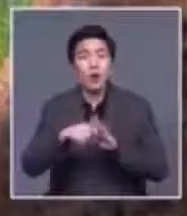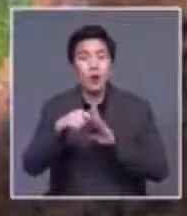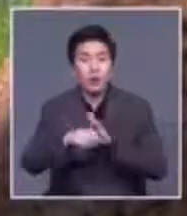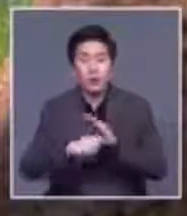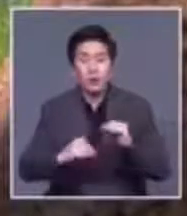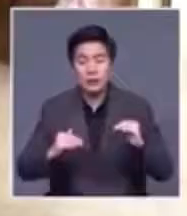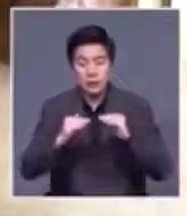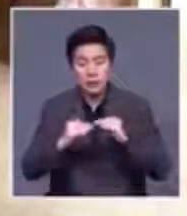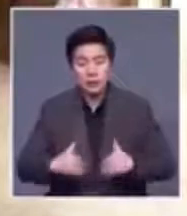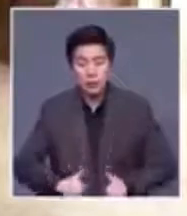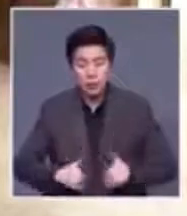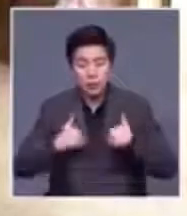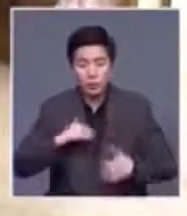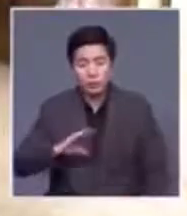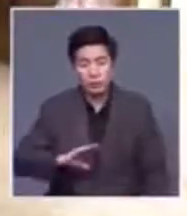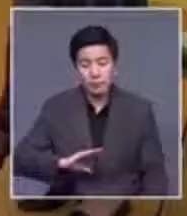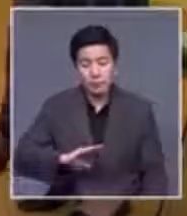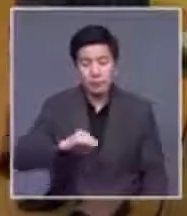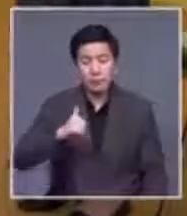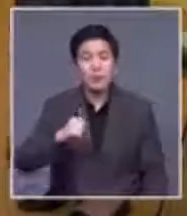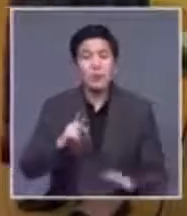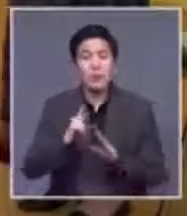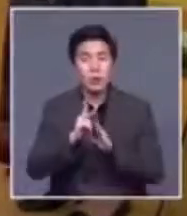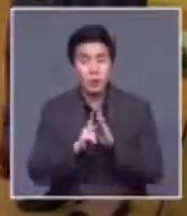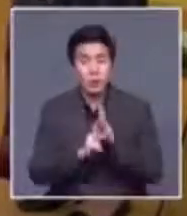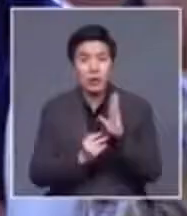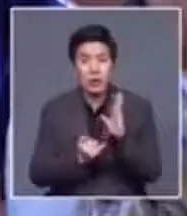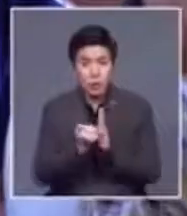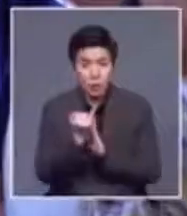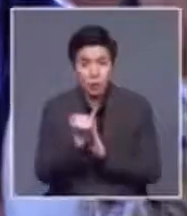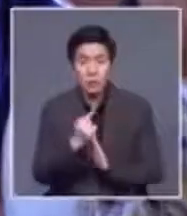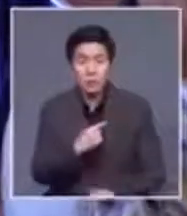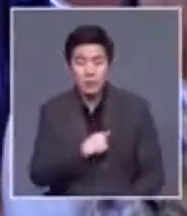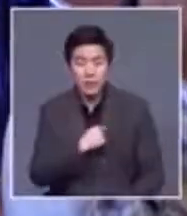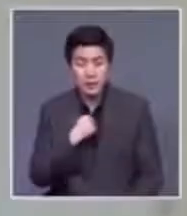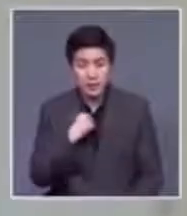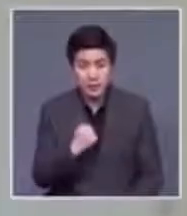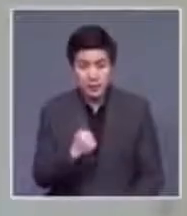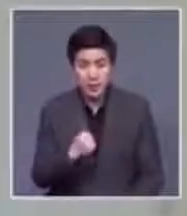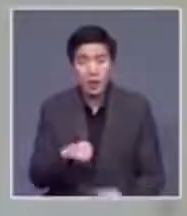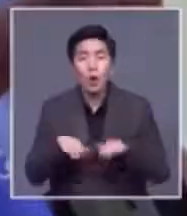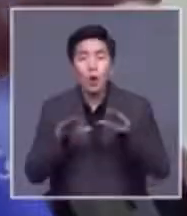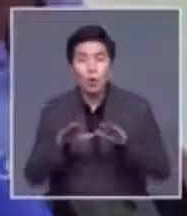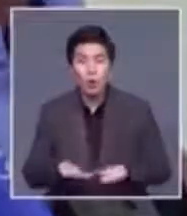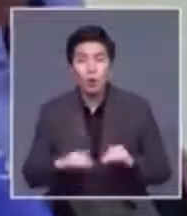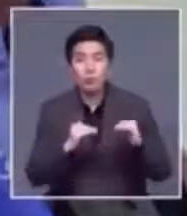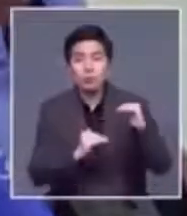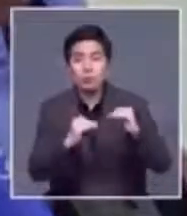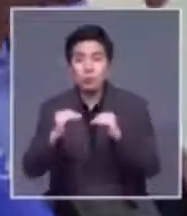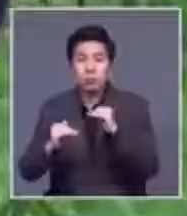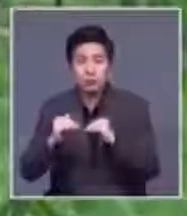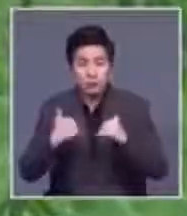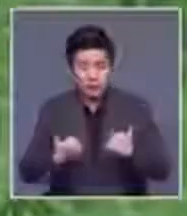ที่ดีขึ้นจากการใช้พื้นที่อย่างถูกกฎหมายและยังเป็นการสร้างความมั่นใจที่จะลดความเหลื่อมล้ำยกระดับคุณภ